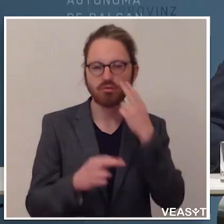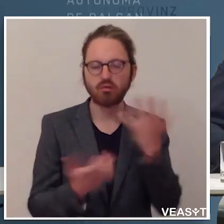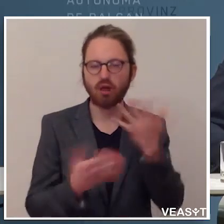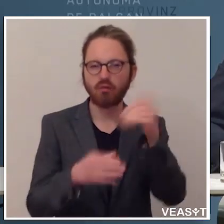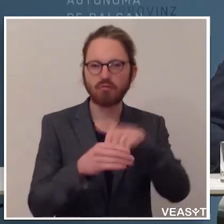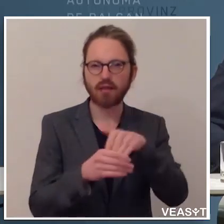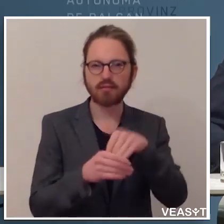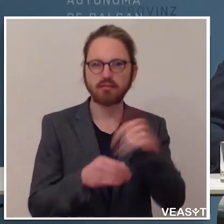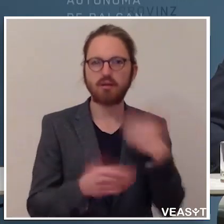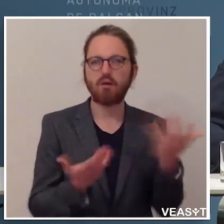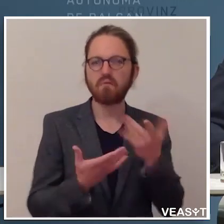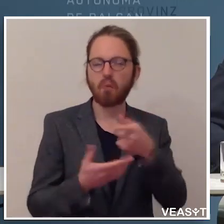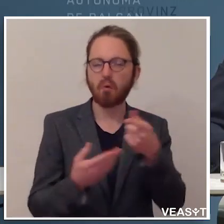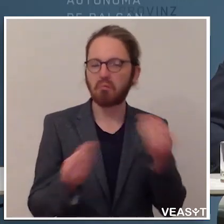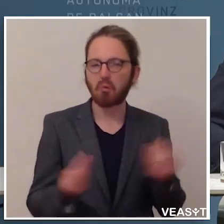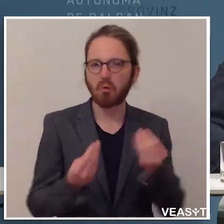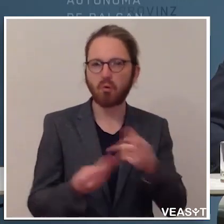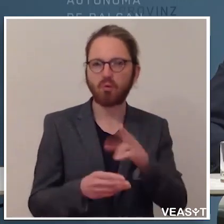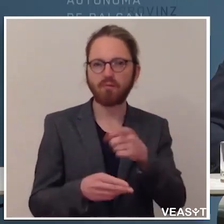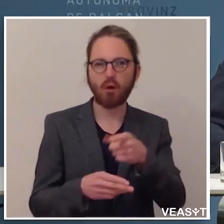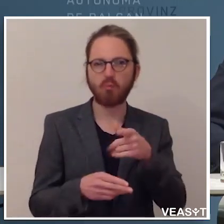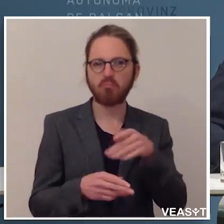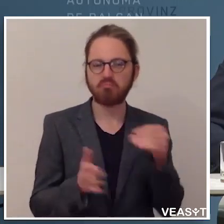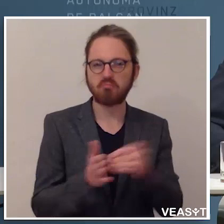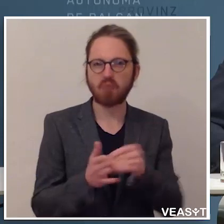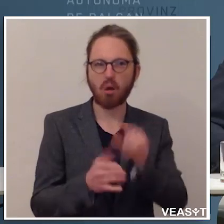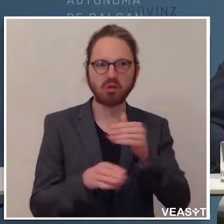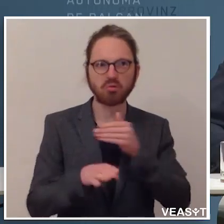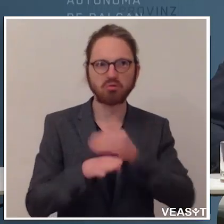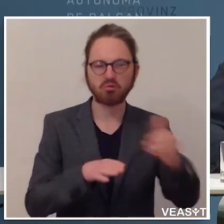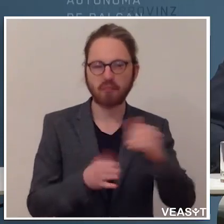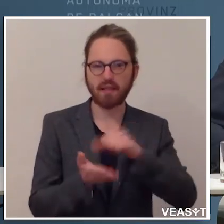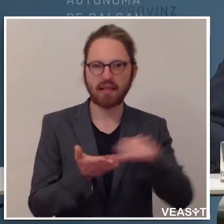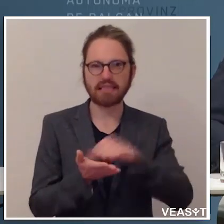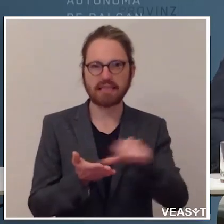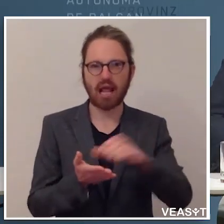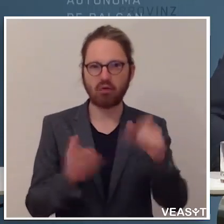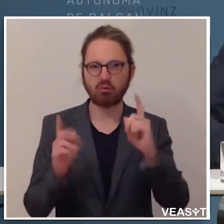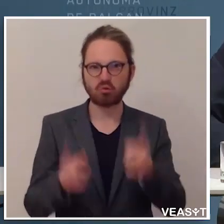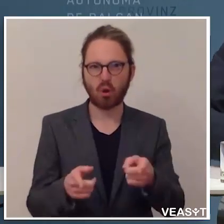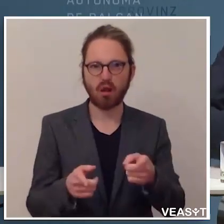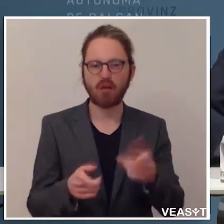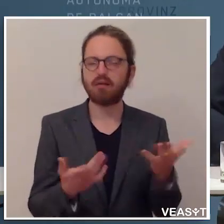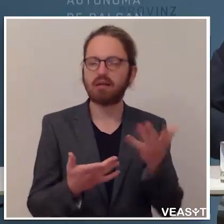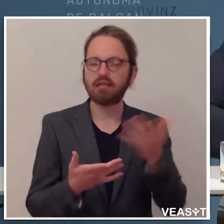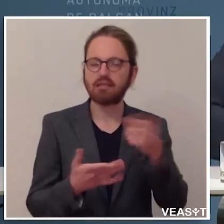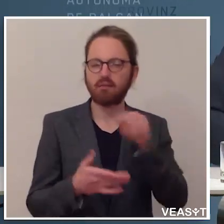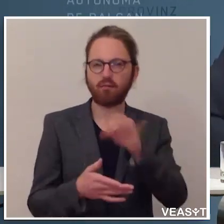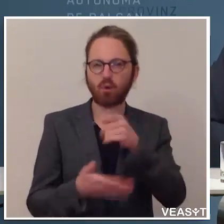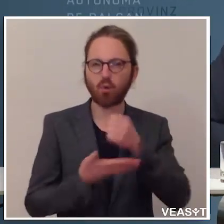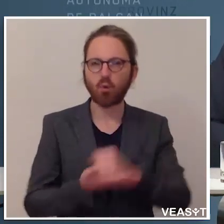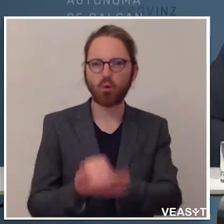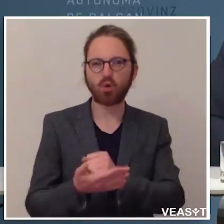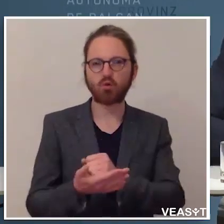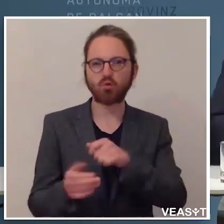gehen, wo die Gründe dafür liegen, dass es hier doch zu dieser verspäteten Auszahlung kommen soll. Was die Unterstützungsmaßnahmen im